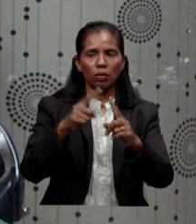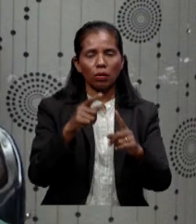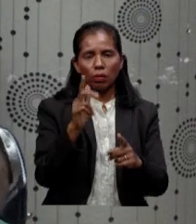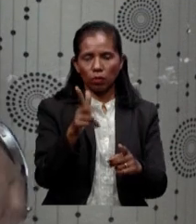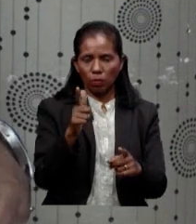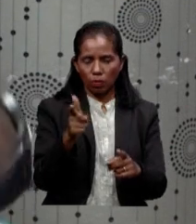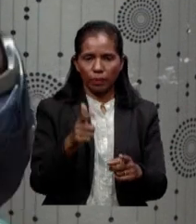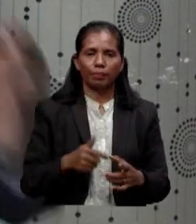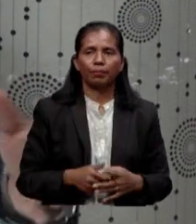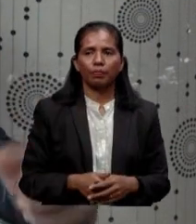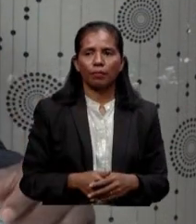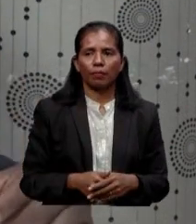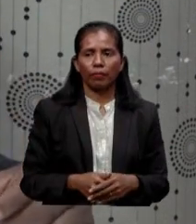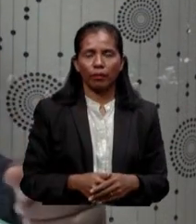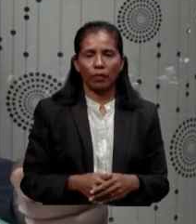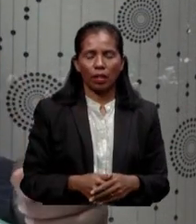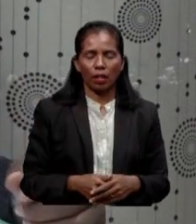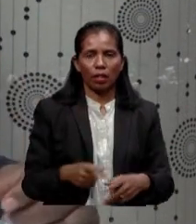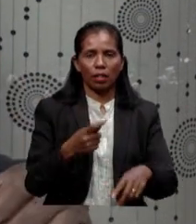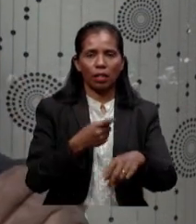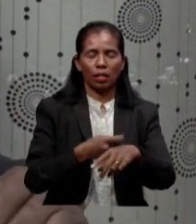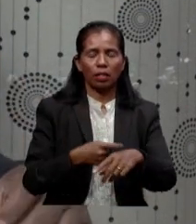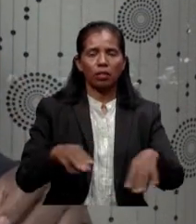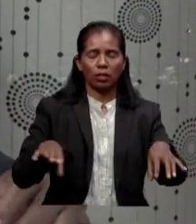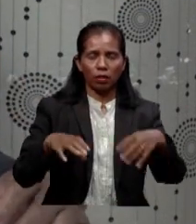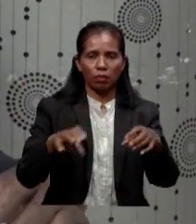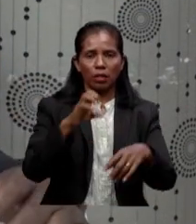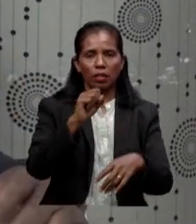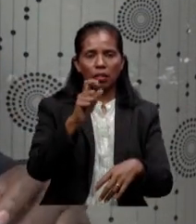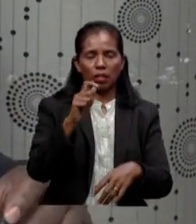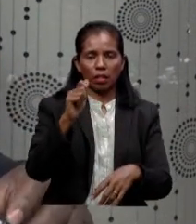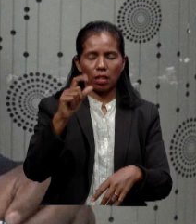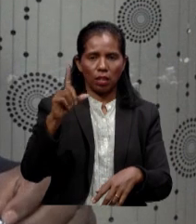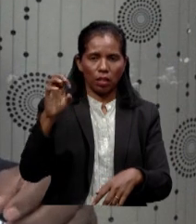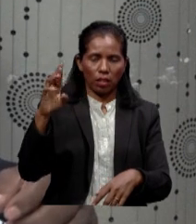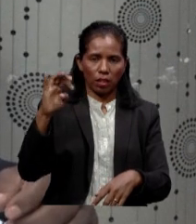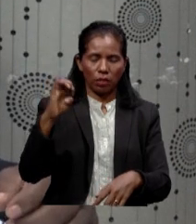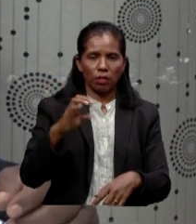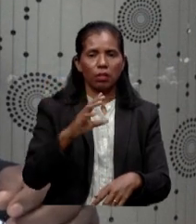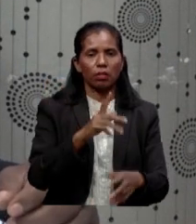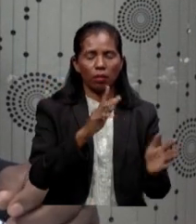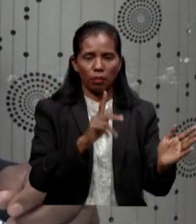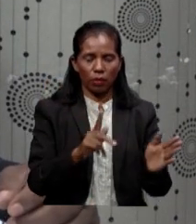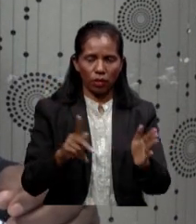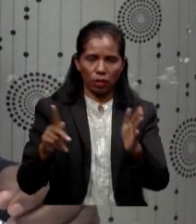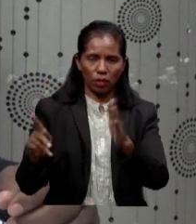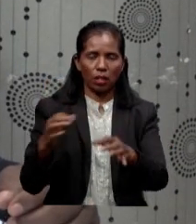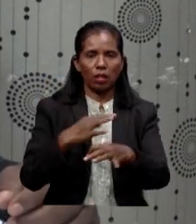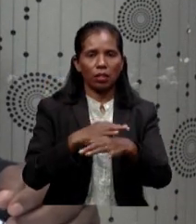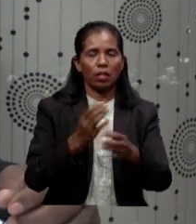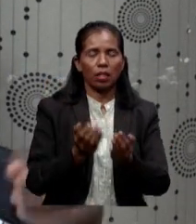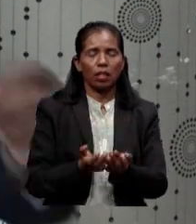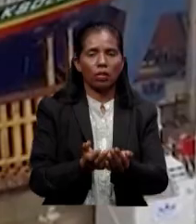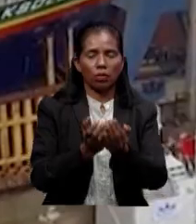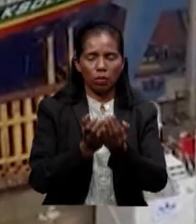ni ne tripulante so sir ne bemok servisu estaliru Arsenio Banu aktuir prosesu rehabilitasaun rohak